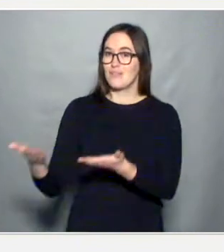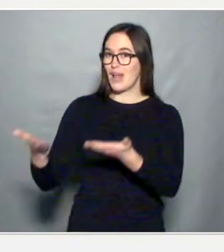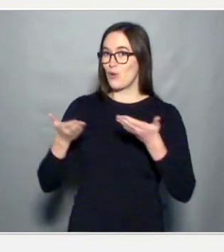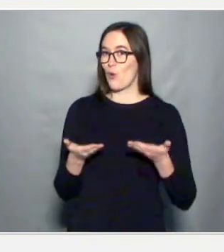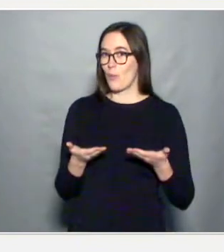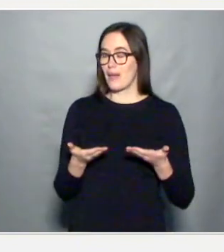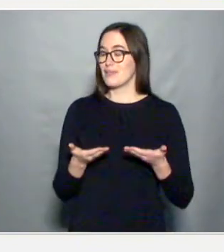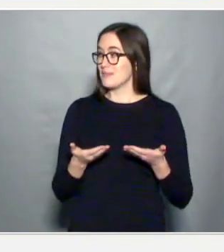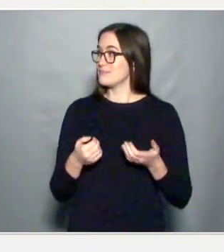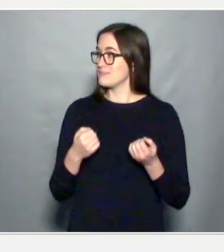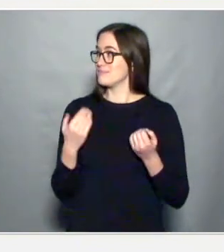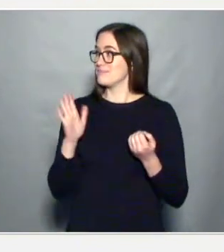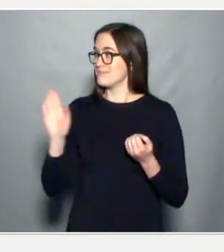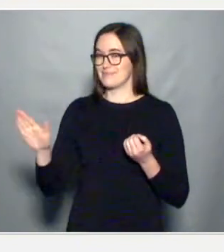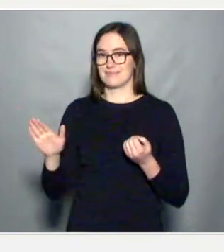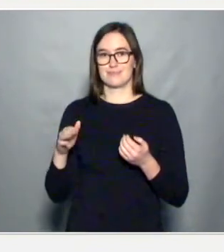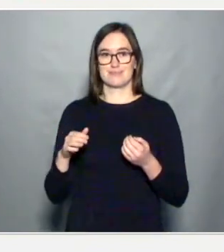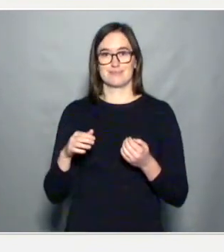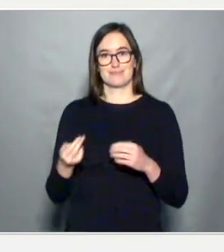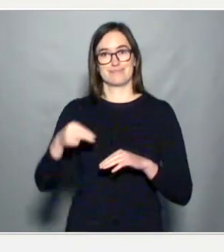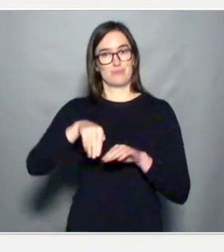være, scenen din. Takk.